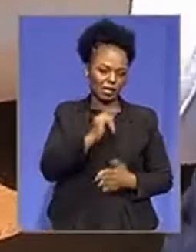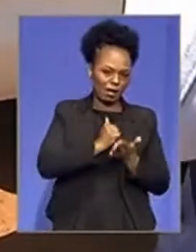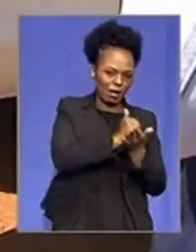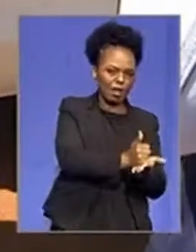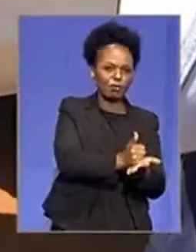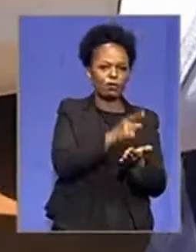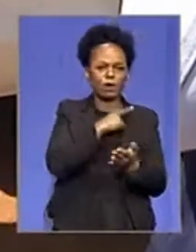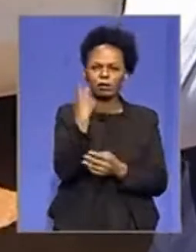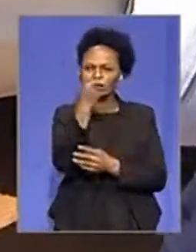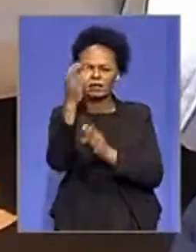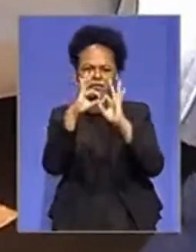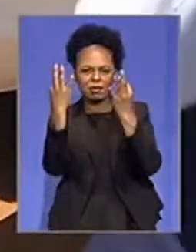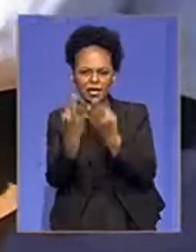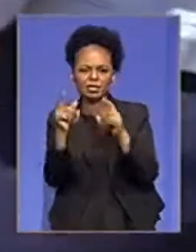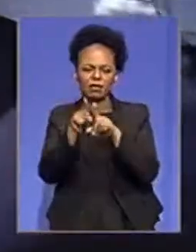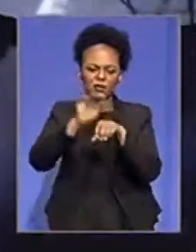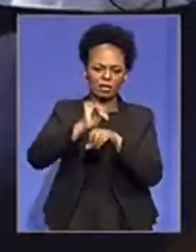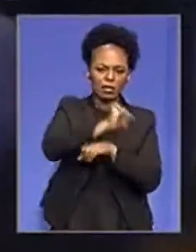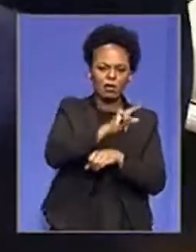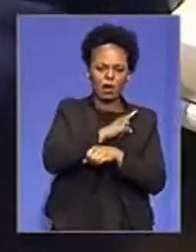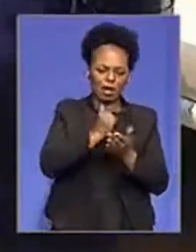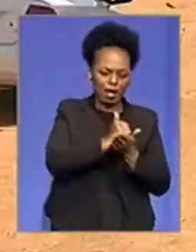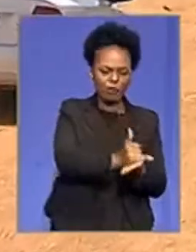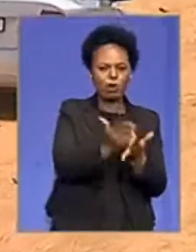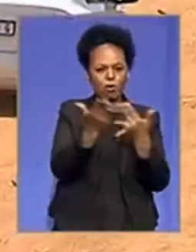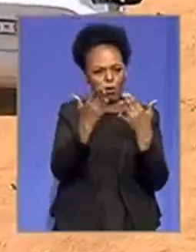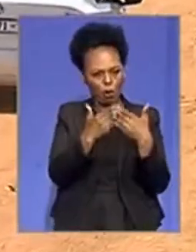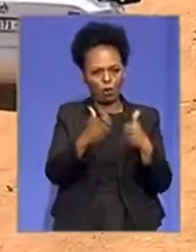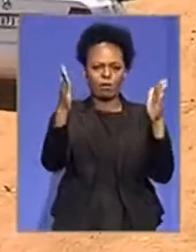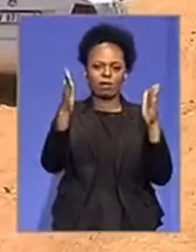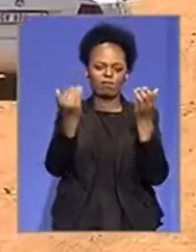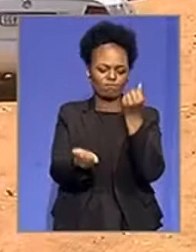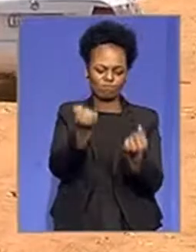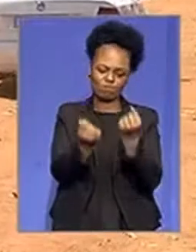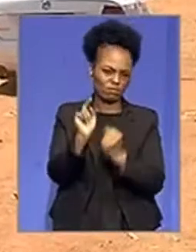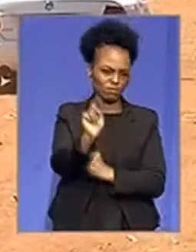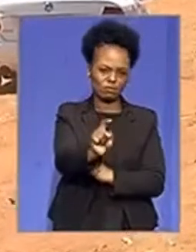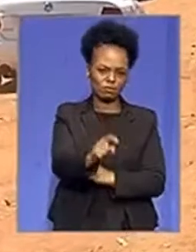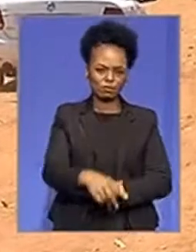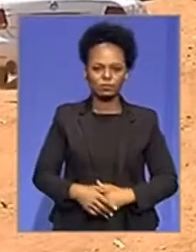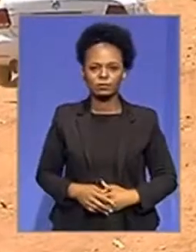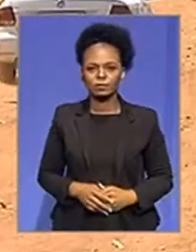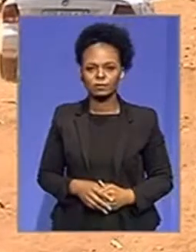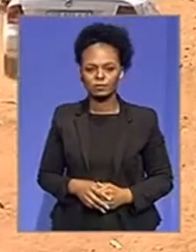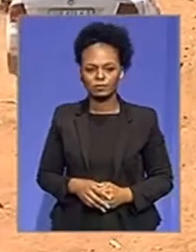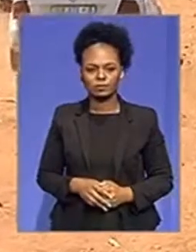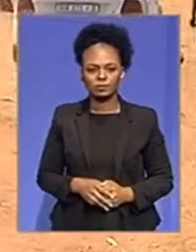metswalle mola ebile ba tlo mo thuša go bula molato ke maage ke tla mohlabi wa ditaba tša SABC Sebokeng ka Vaal